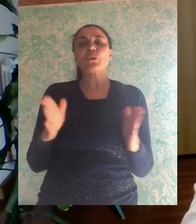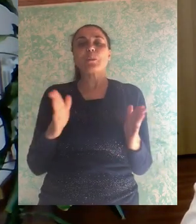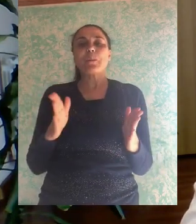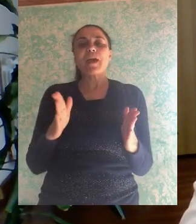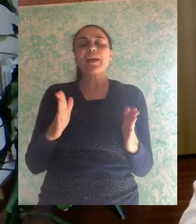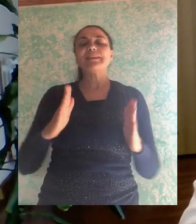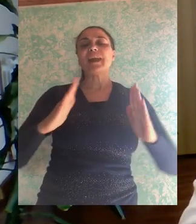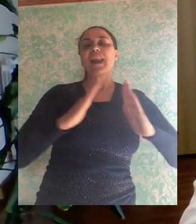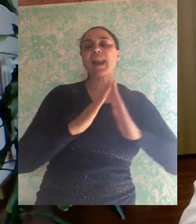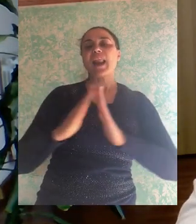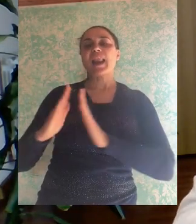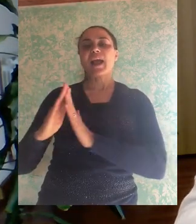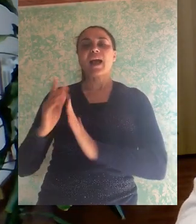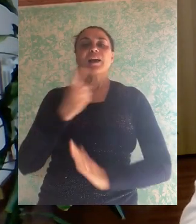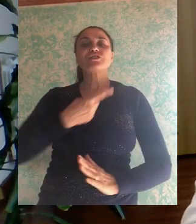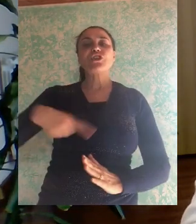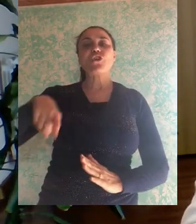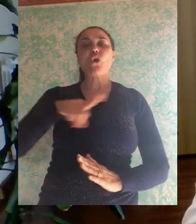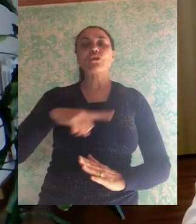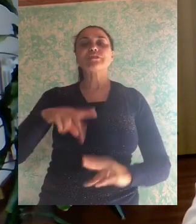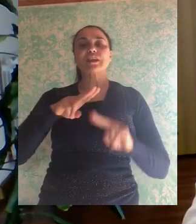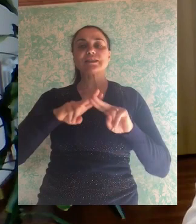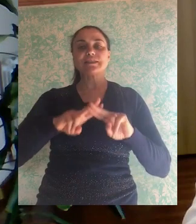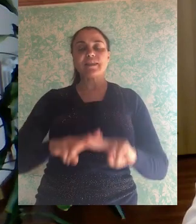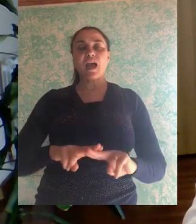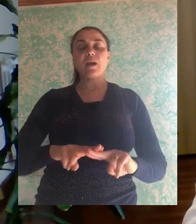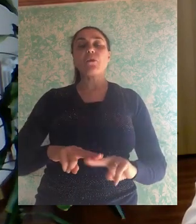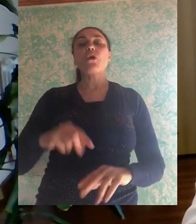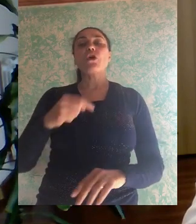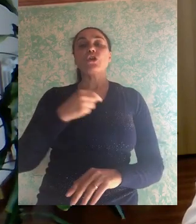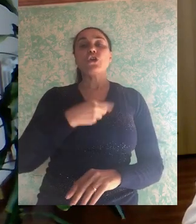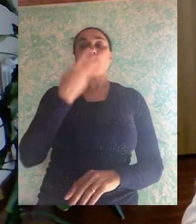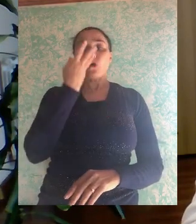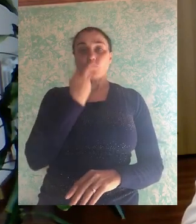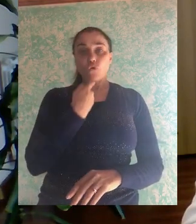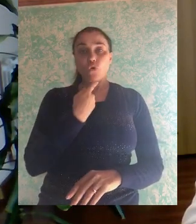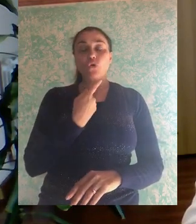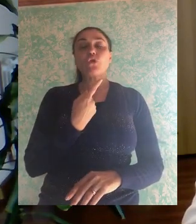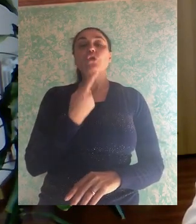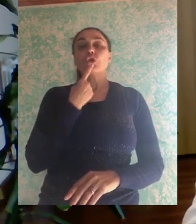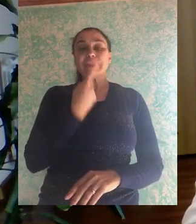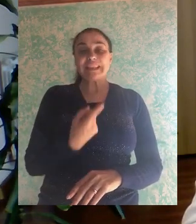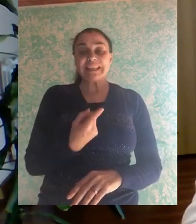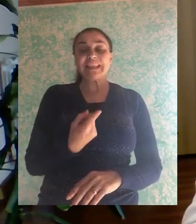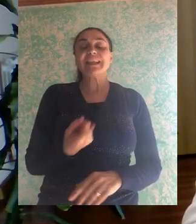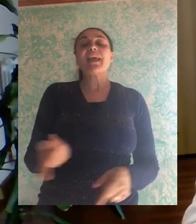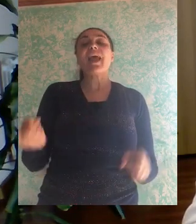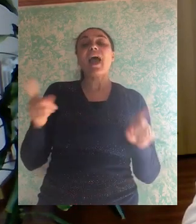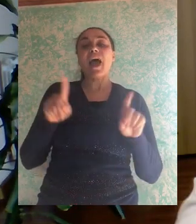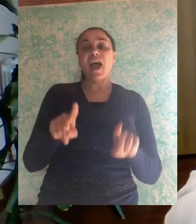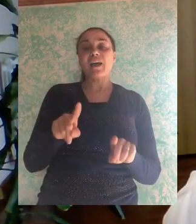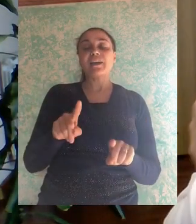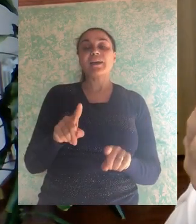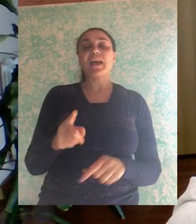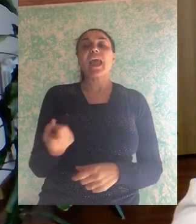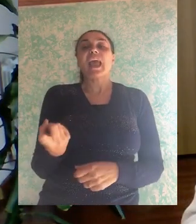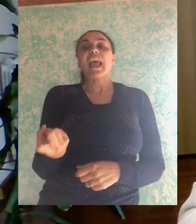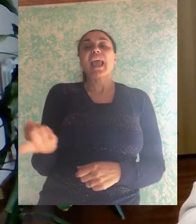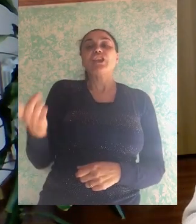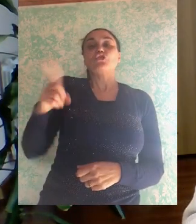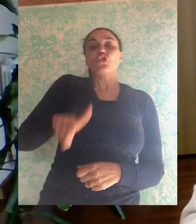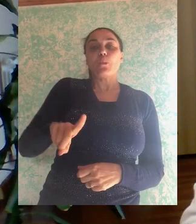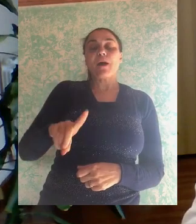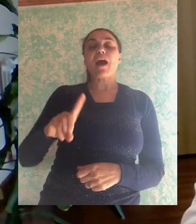case volevo accogliere occasione per dire che domani